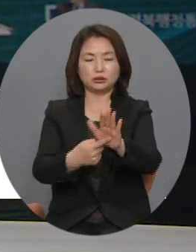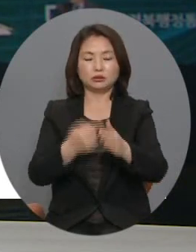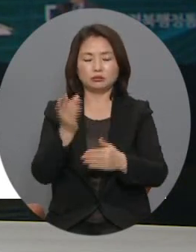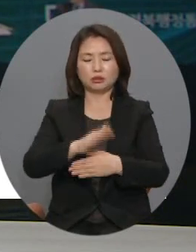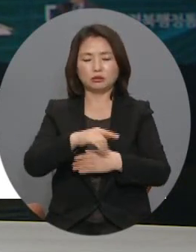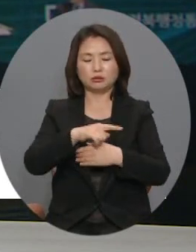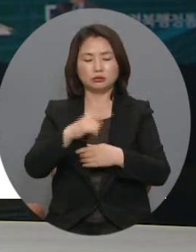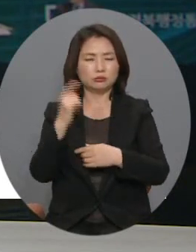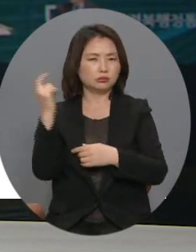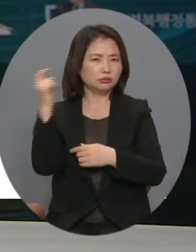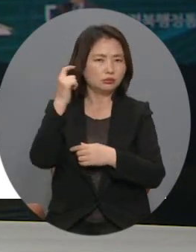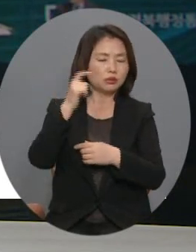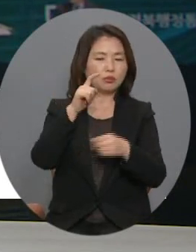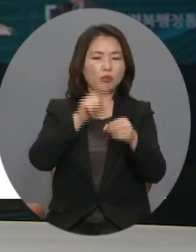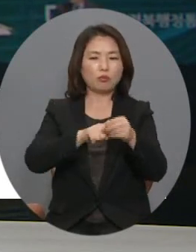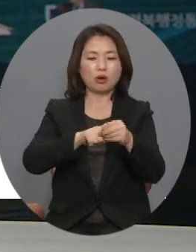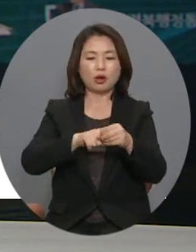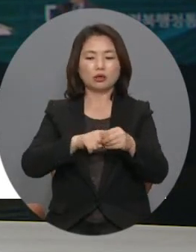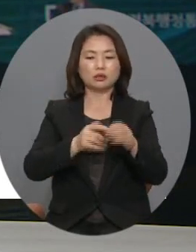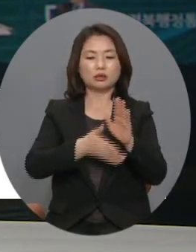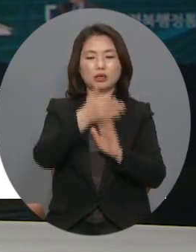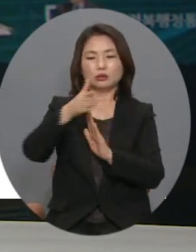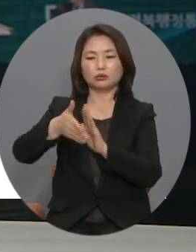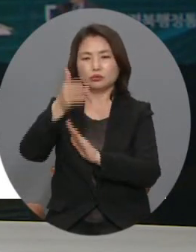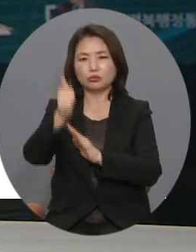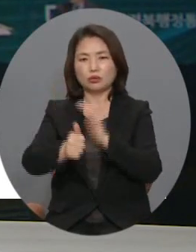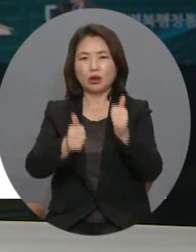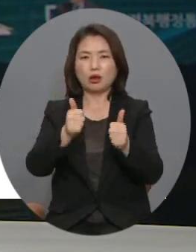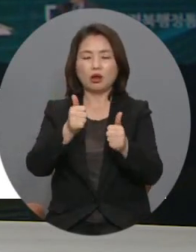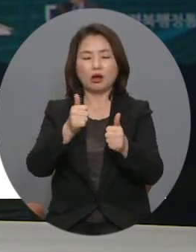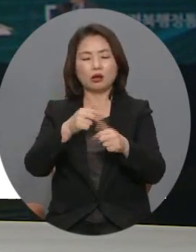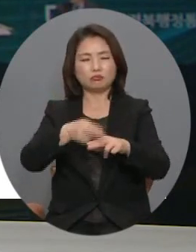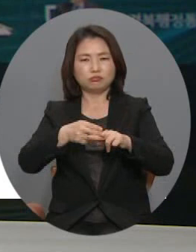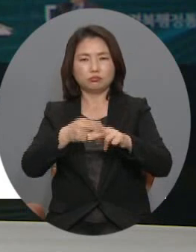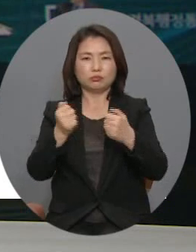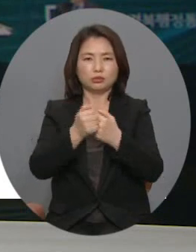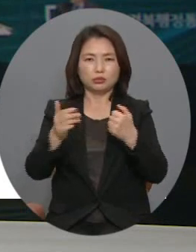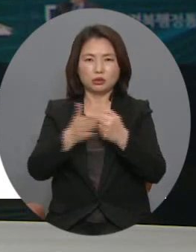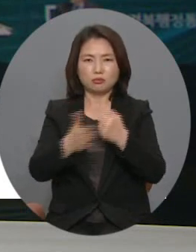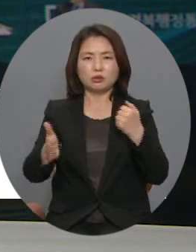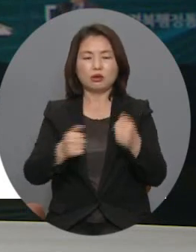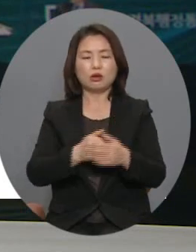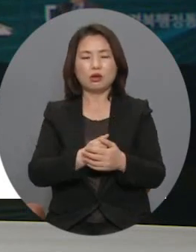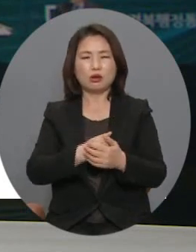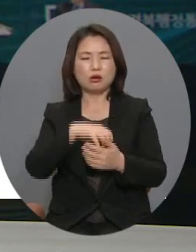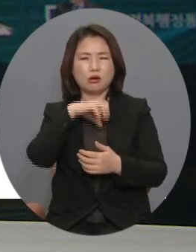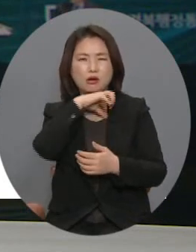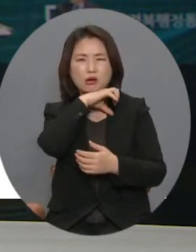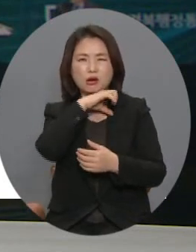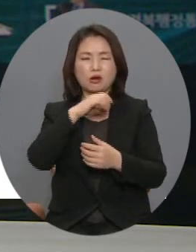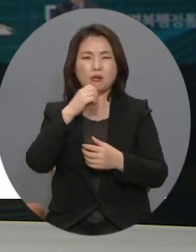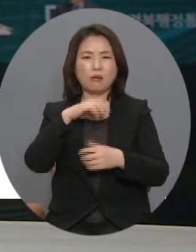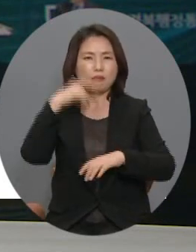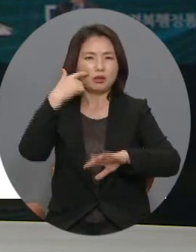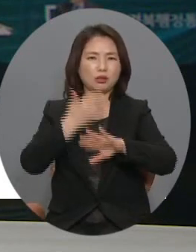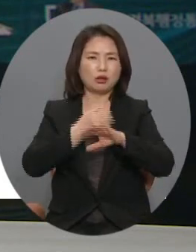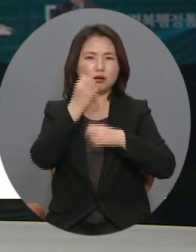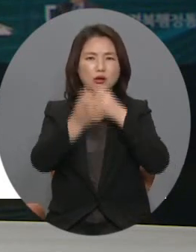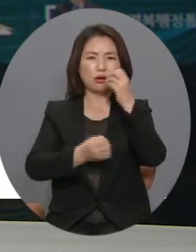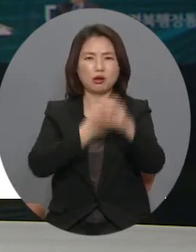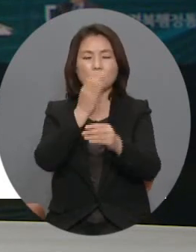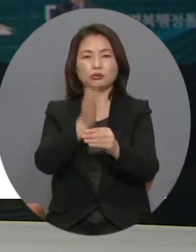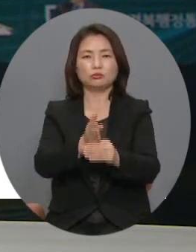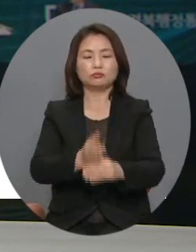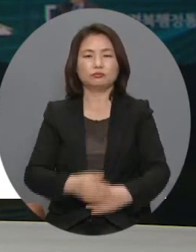하지만 현장에서는 목표를 정해둔 양 시도지사의 하향식 추진에 강한 반발과 항의가 쏟아졌습니다. 이정희 기자의